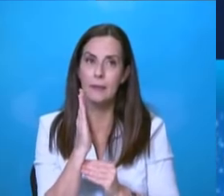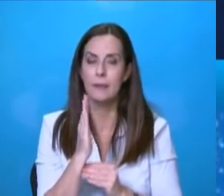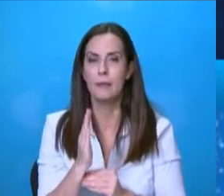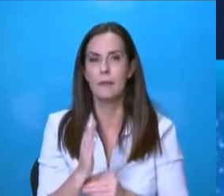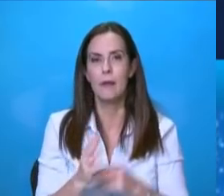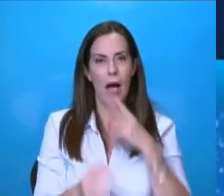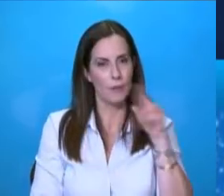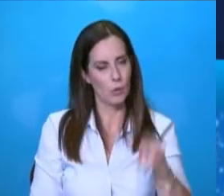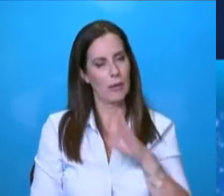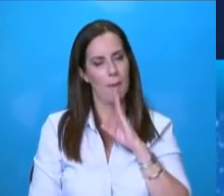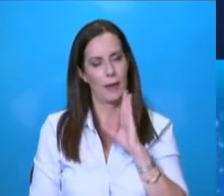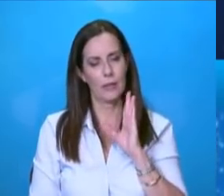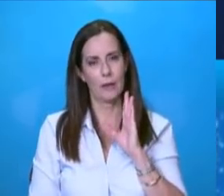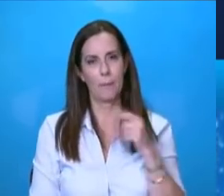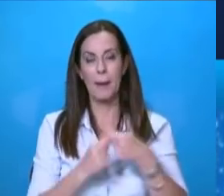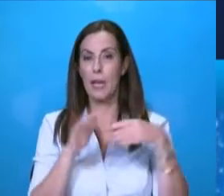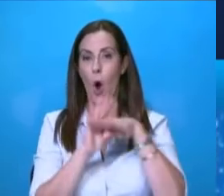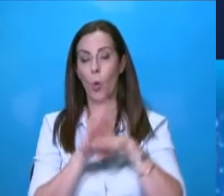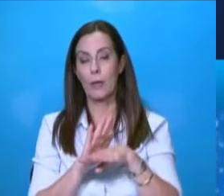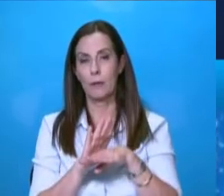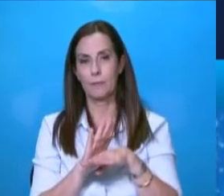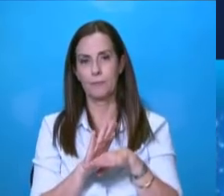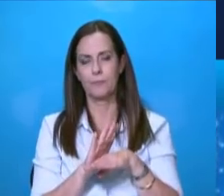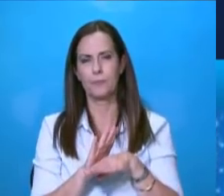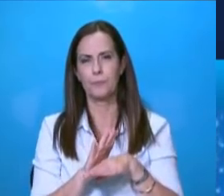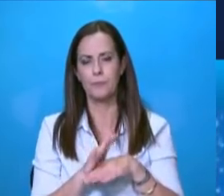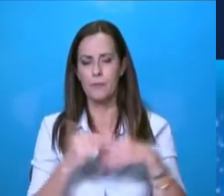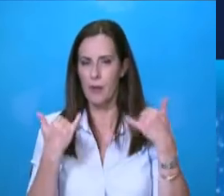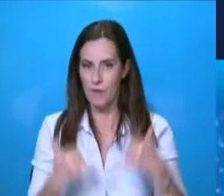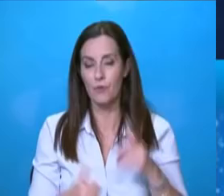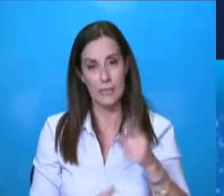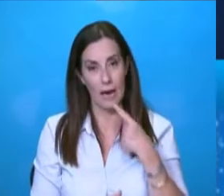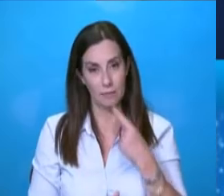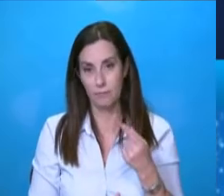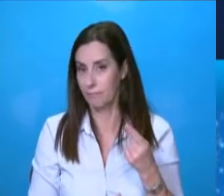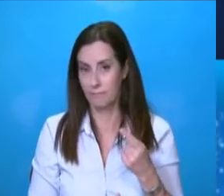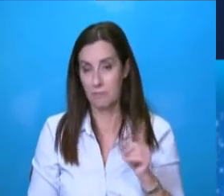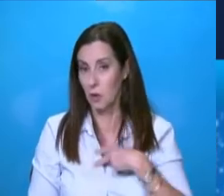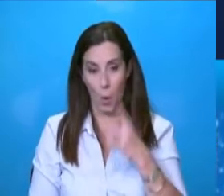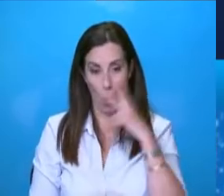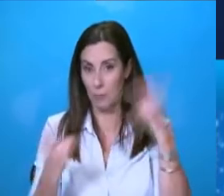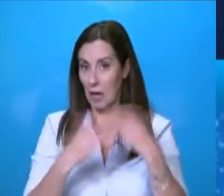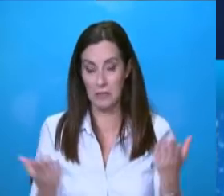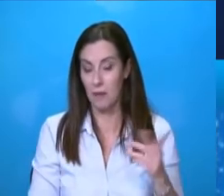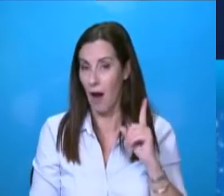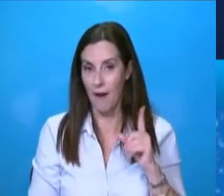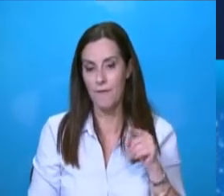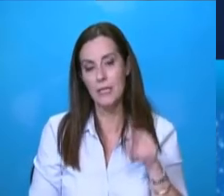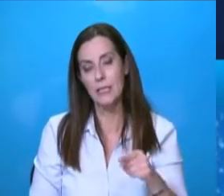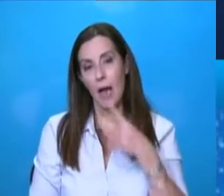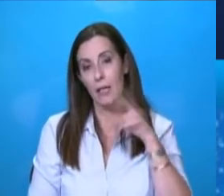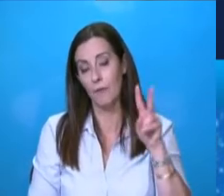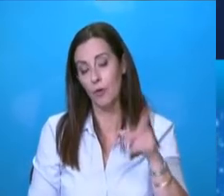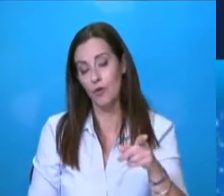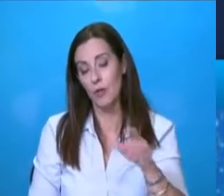ההבטחה הזאת היא בעייתית מבחינה חוקית, ובשלב הזה צריך לומר, לא נותנים לנו לראות את ההסכם, אבל אלו ההתחייבויות שראינו